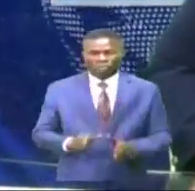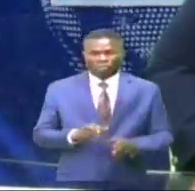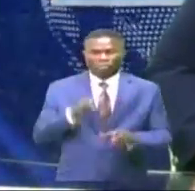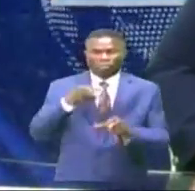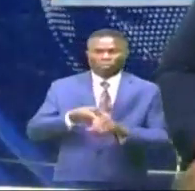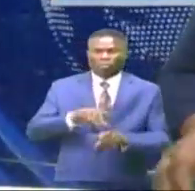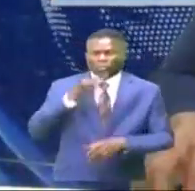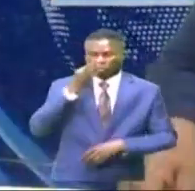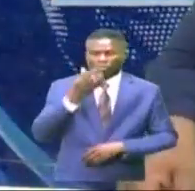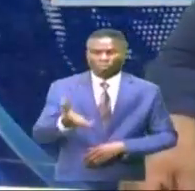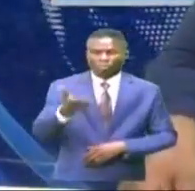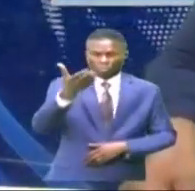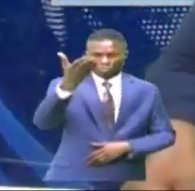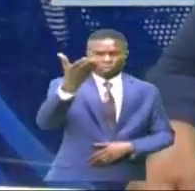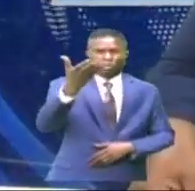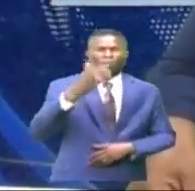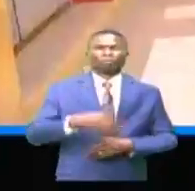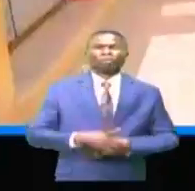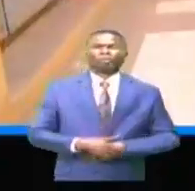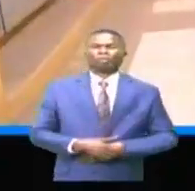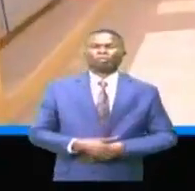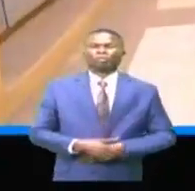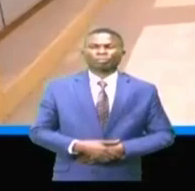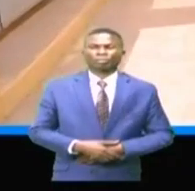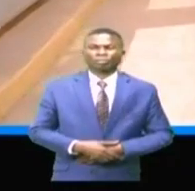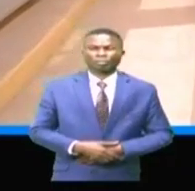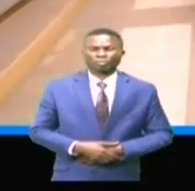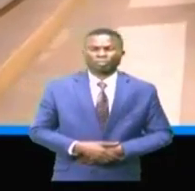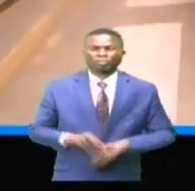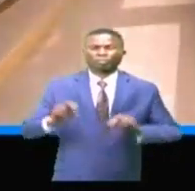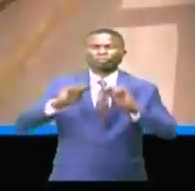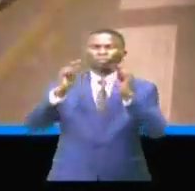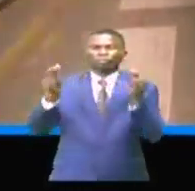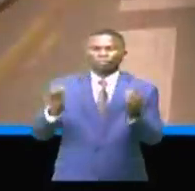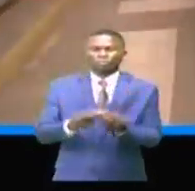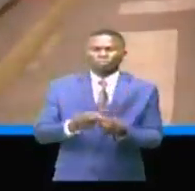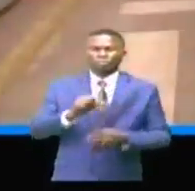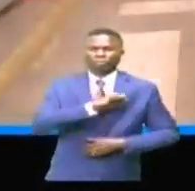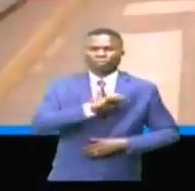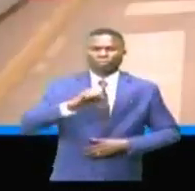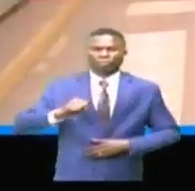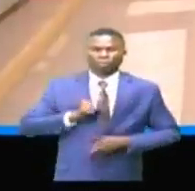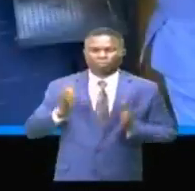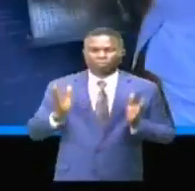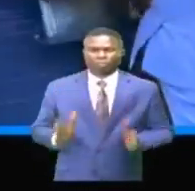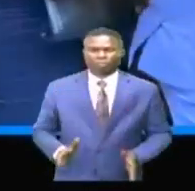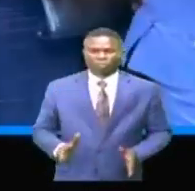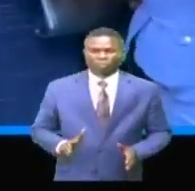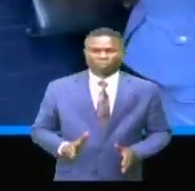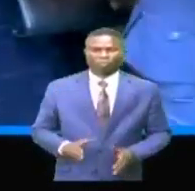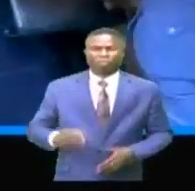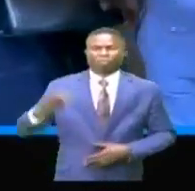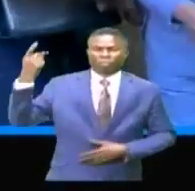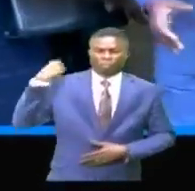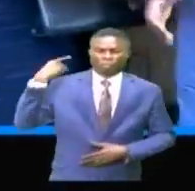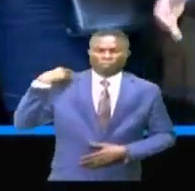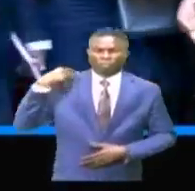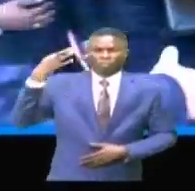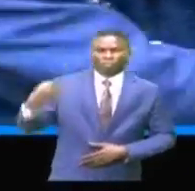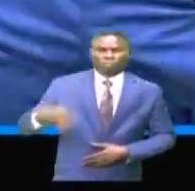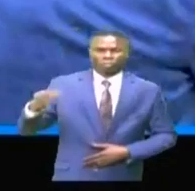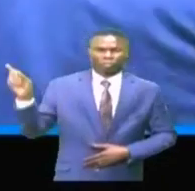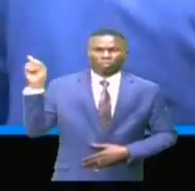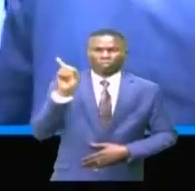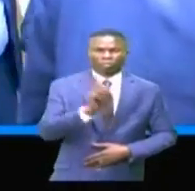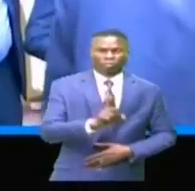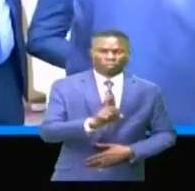carburants une délégation dessinateur et députés de la République française à échangé ce mardi avec la